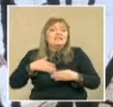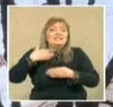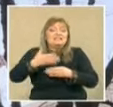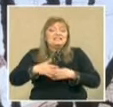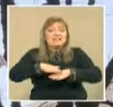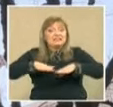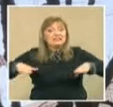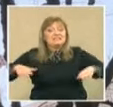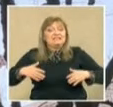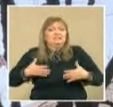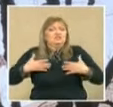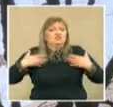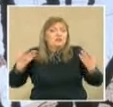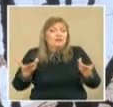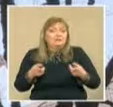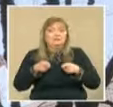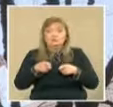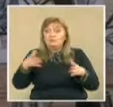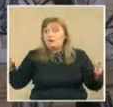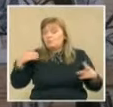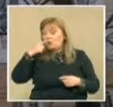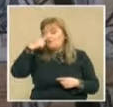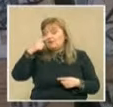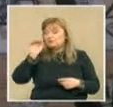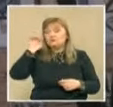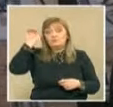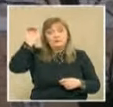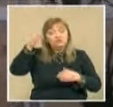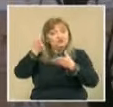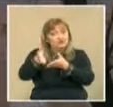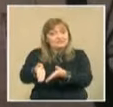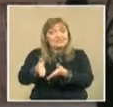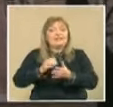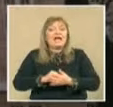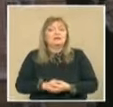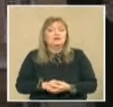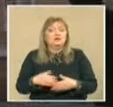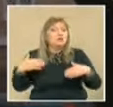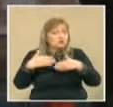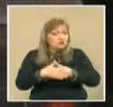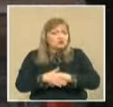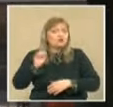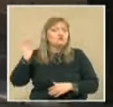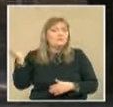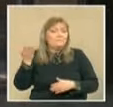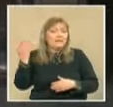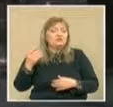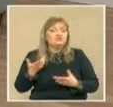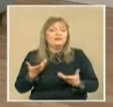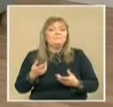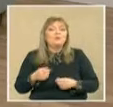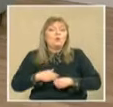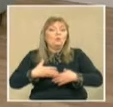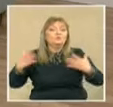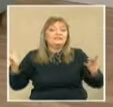сцената. Което е страхотно и което е много важно за тях в бъдеще. Снощи всъщност беше така гала